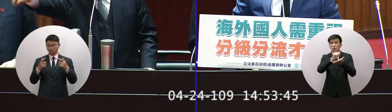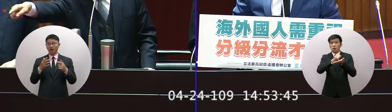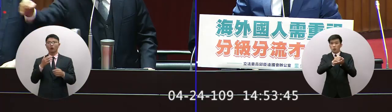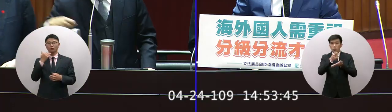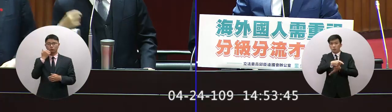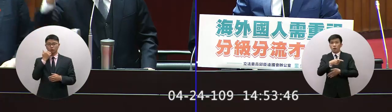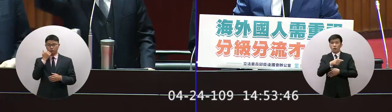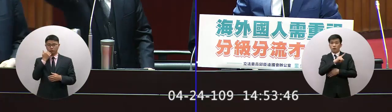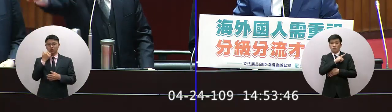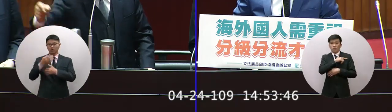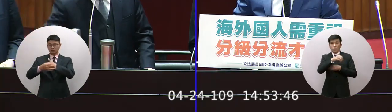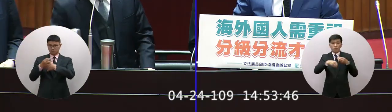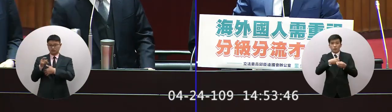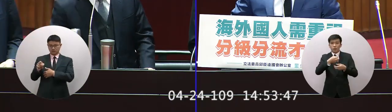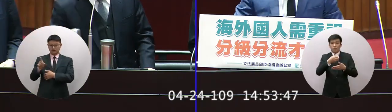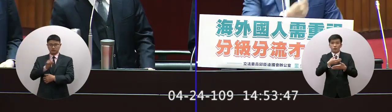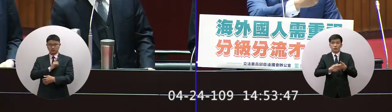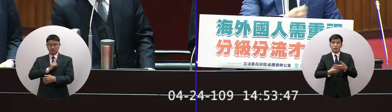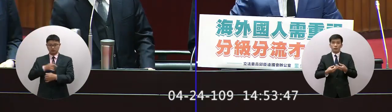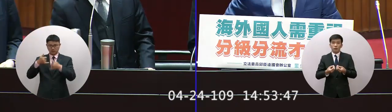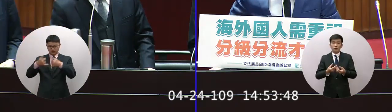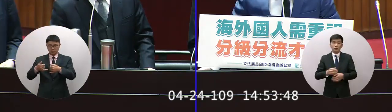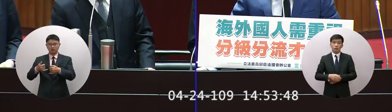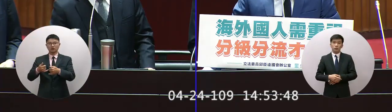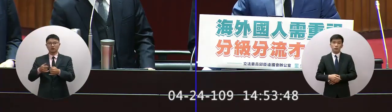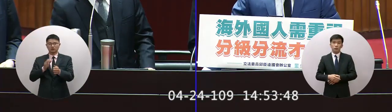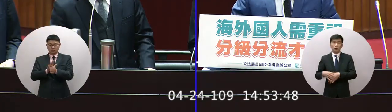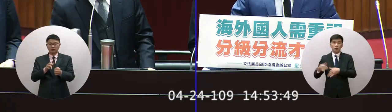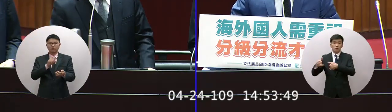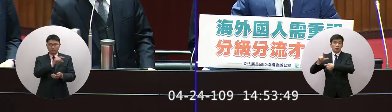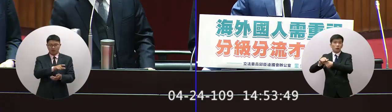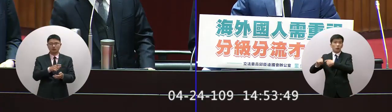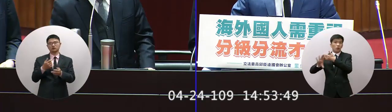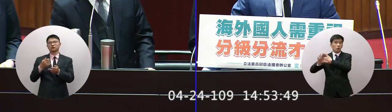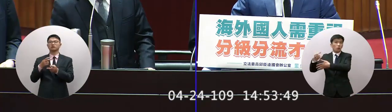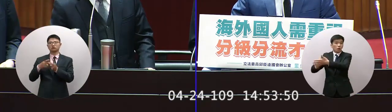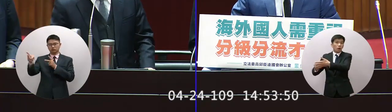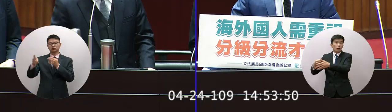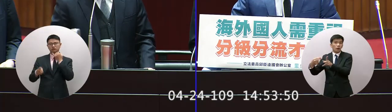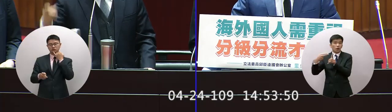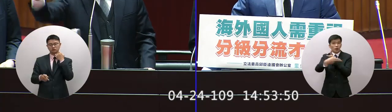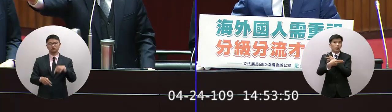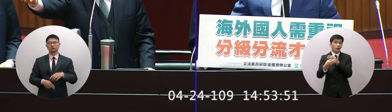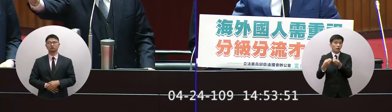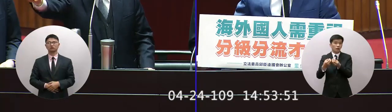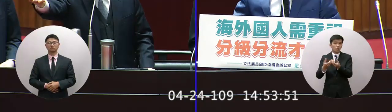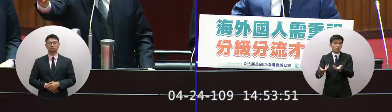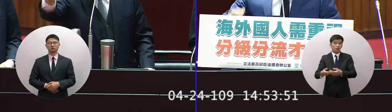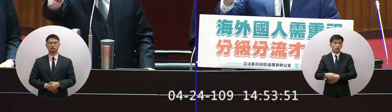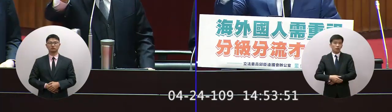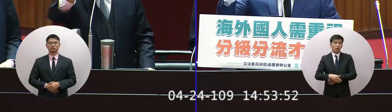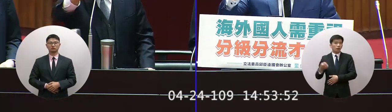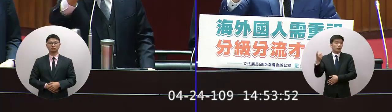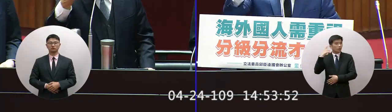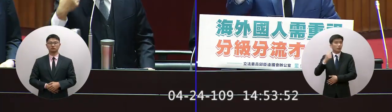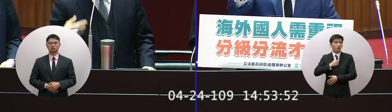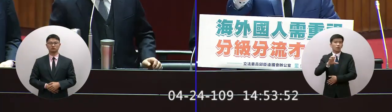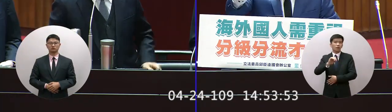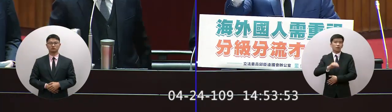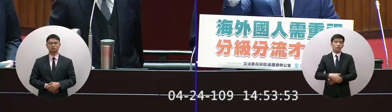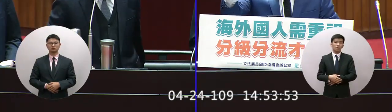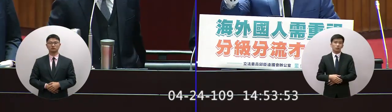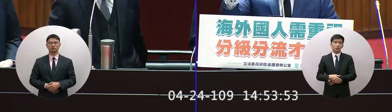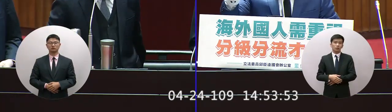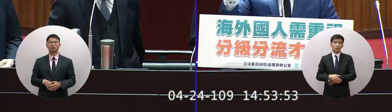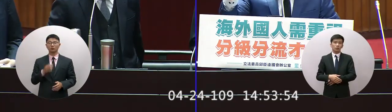戚用伊个健保卡会寄互伊。 啊，健保卡伊放在国外是变哪寄互伊？ 哦，啊， 你听我意思无？所以其实很